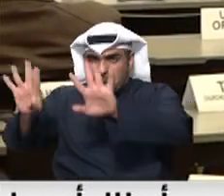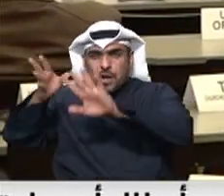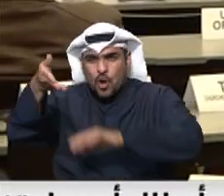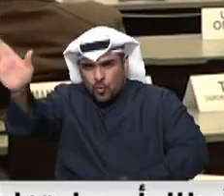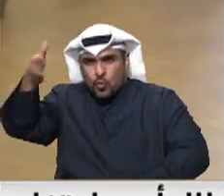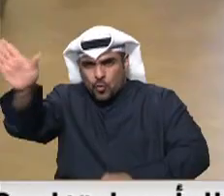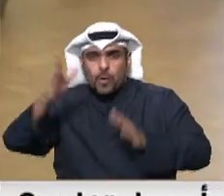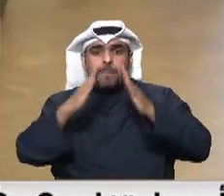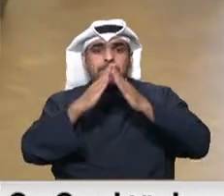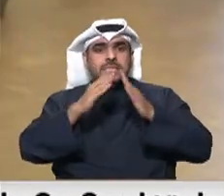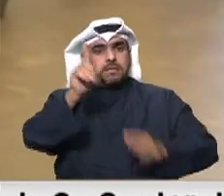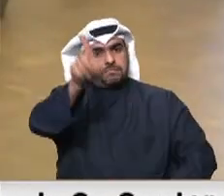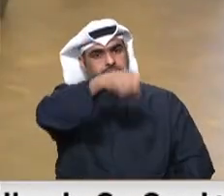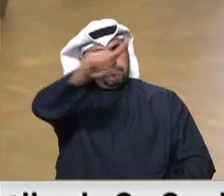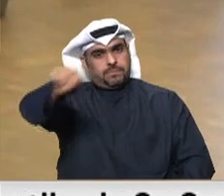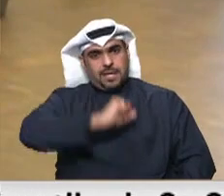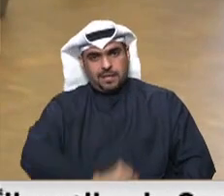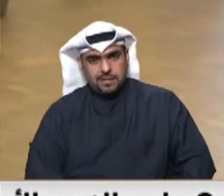مختلف المناطق.